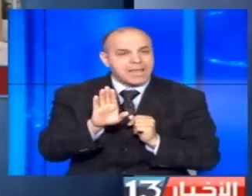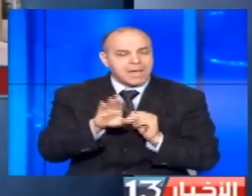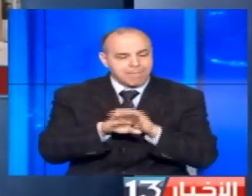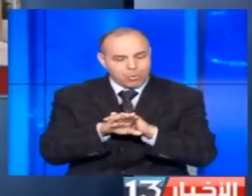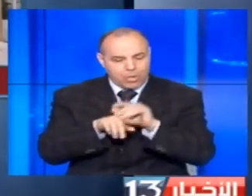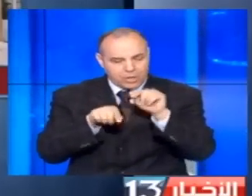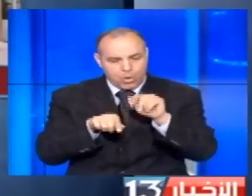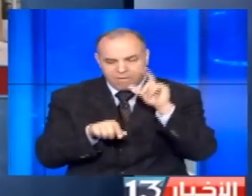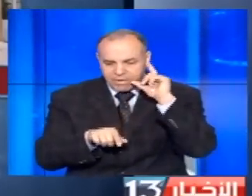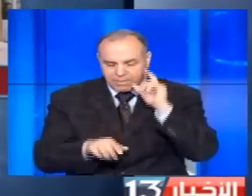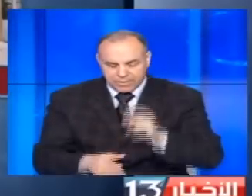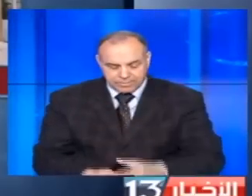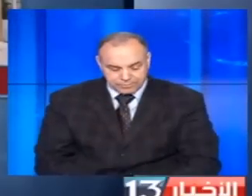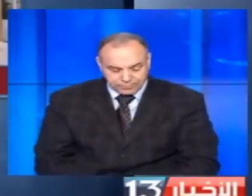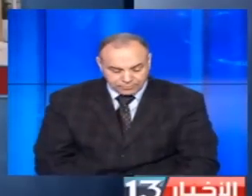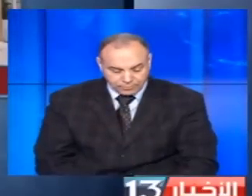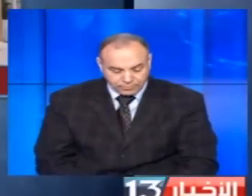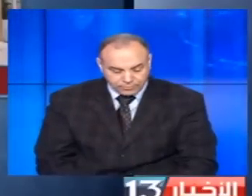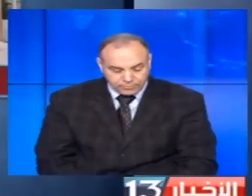الوضع في